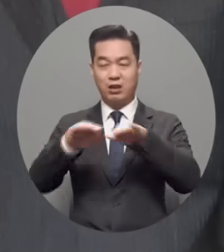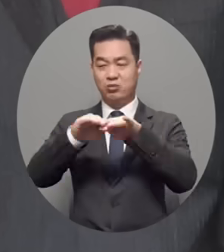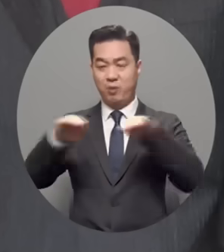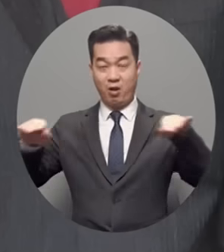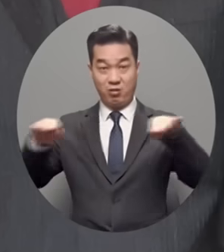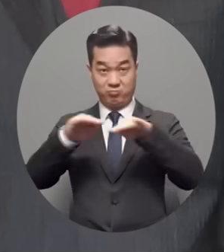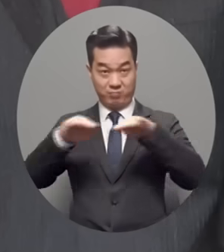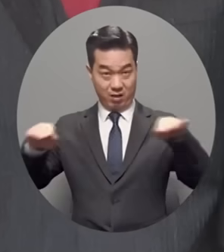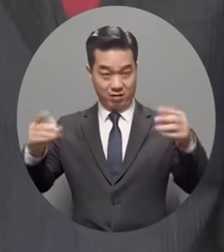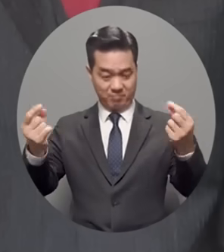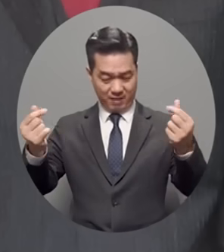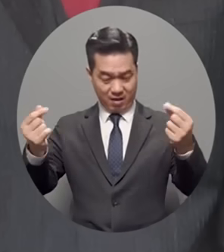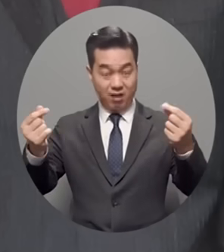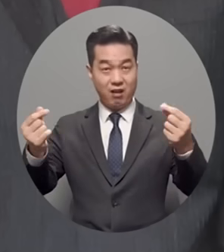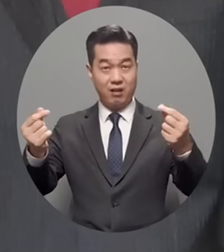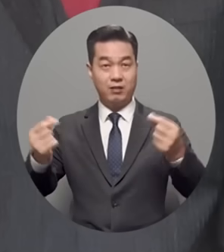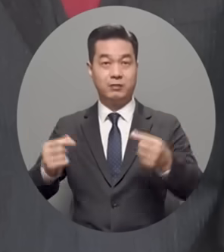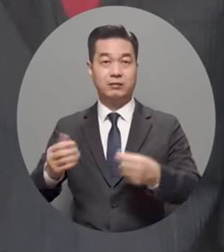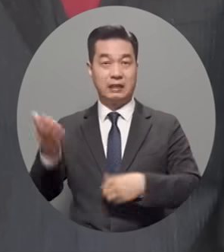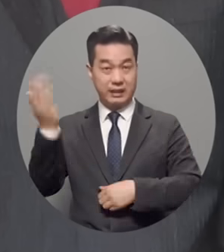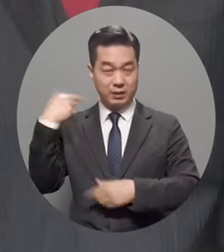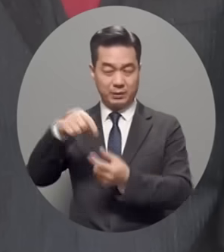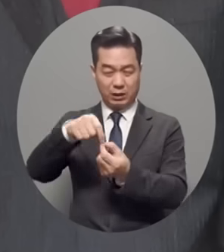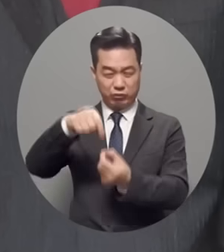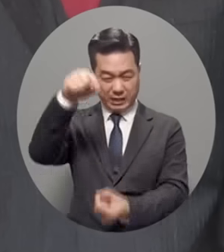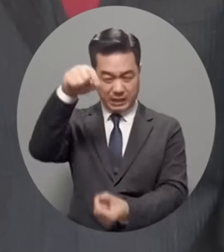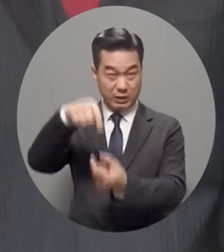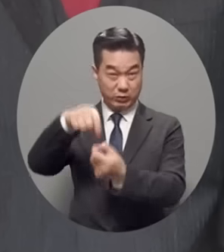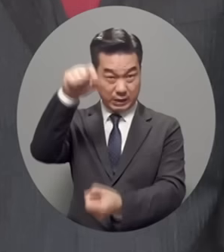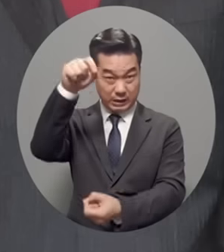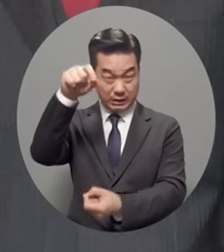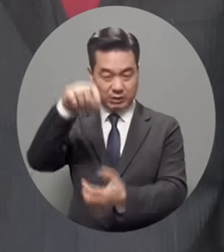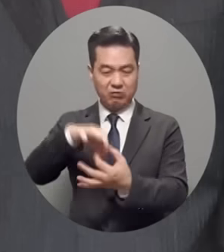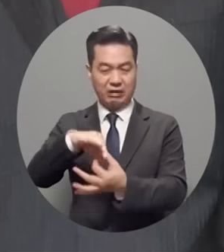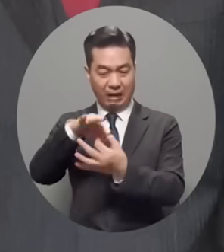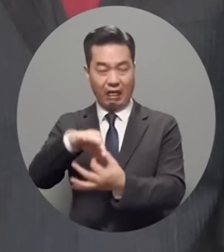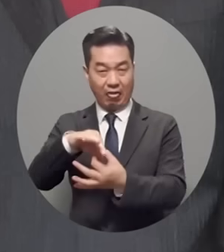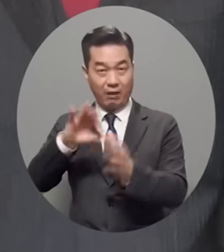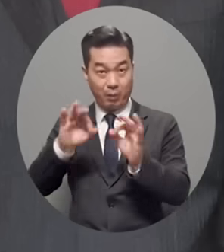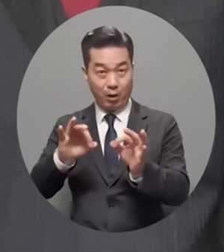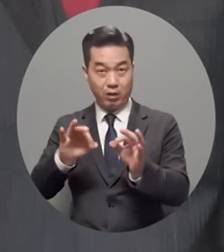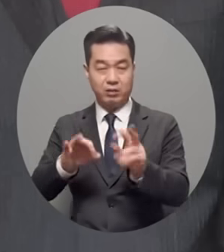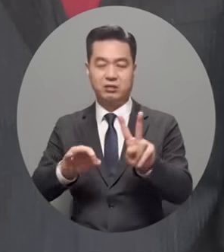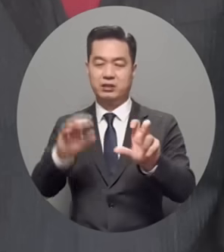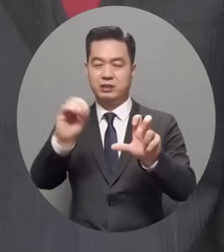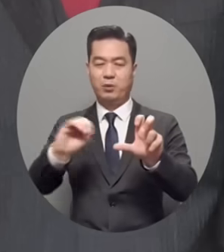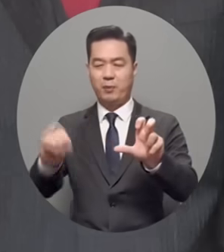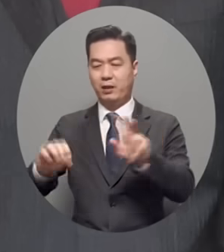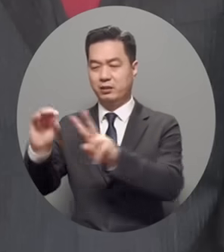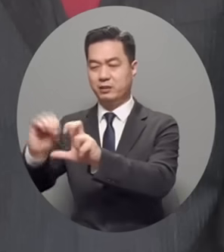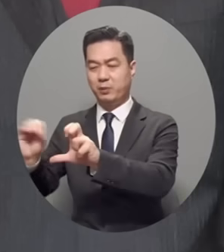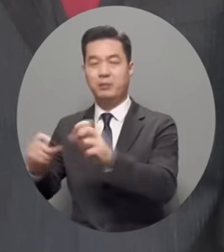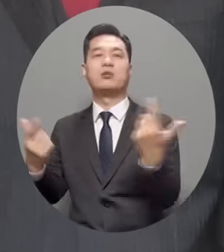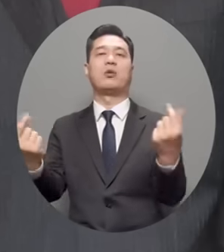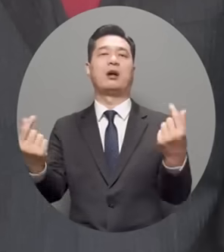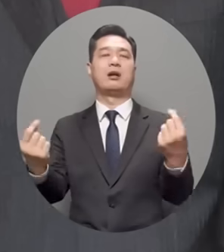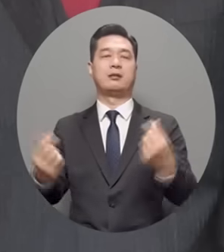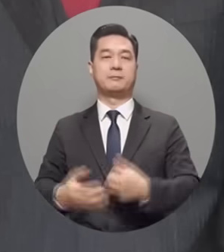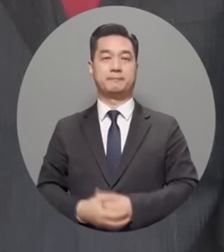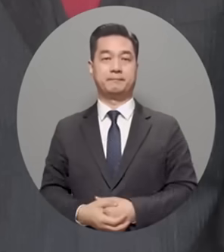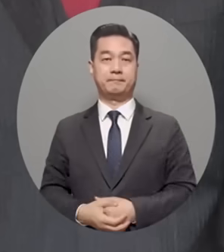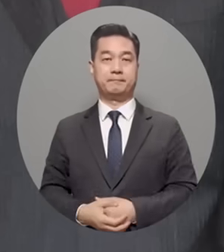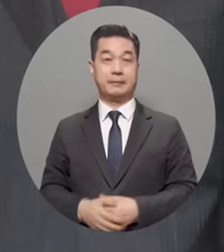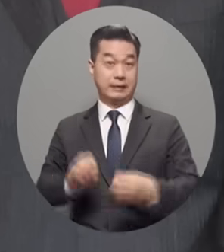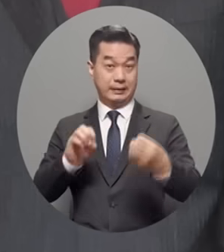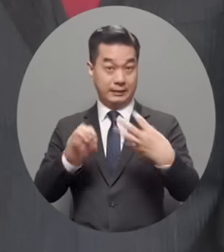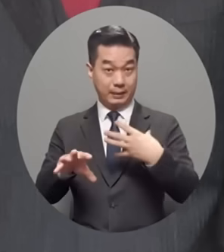될 것이라는 응답과 이전보다 수직적인 관계가 될 것이라는 응답은 25%로 같았습니다.